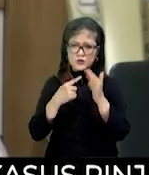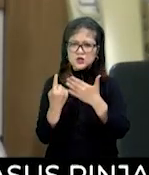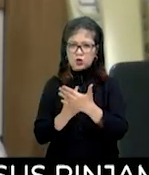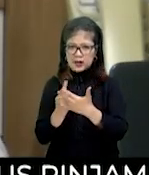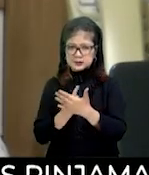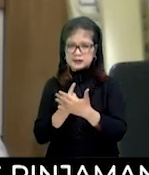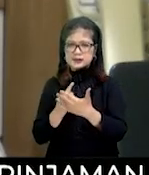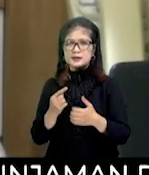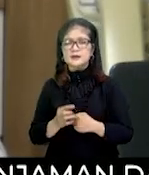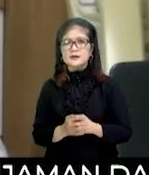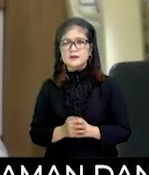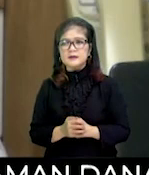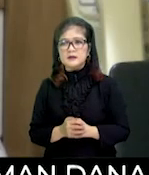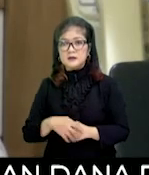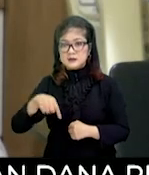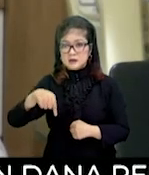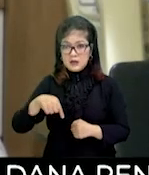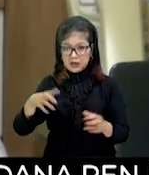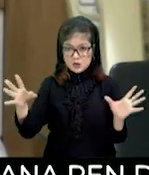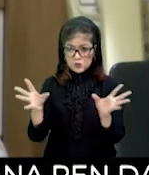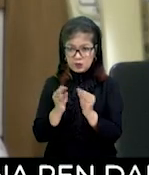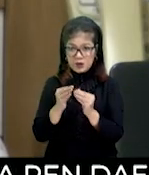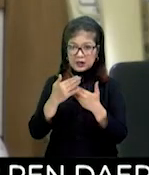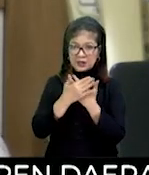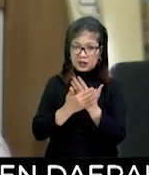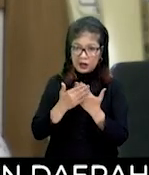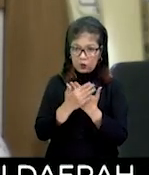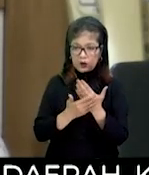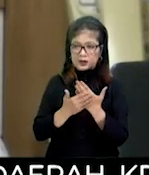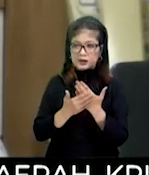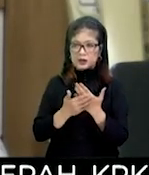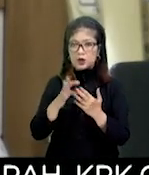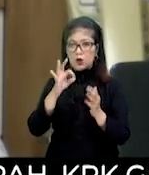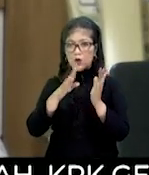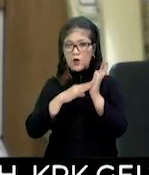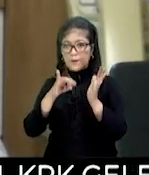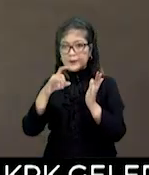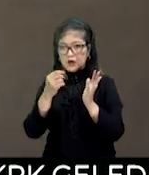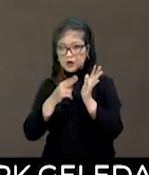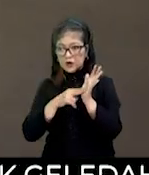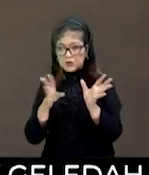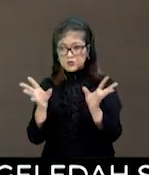saat ini jumlah yang kita rawat untuk Omikron ini ada 21.